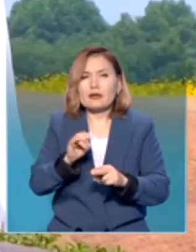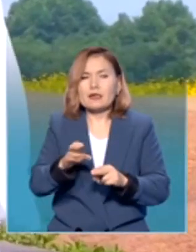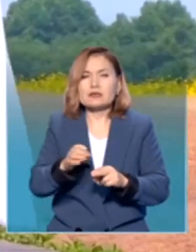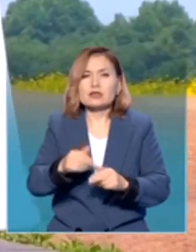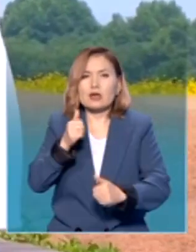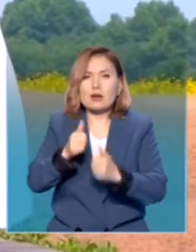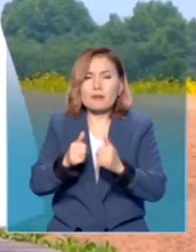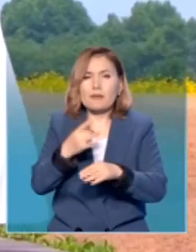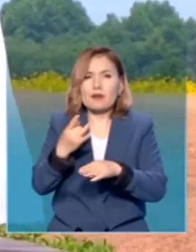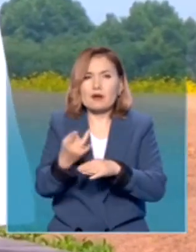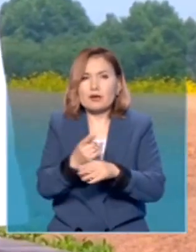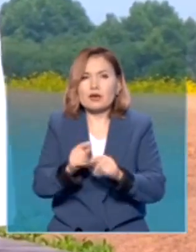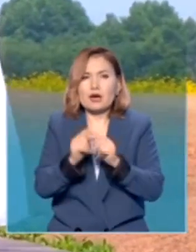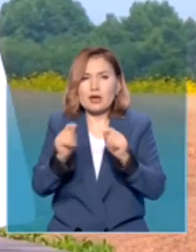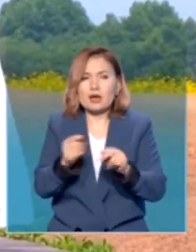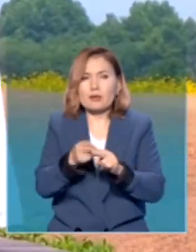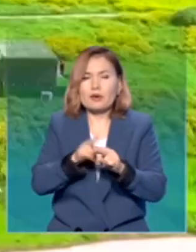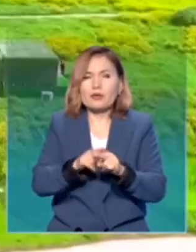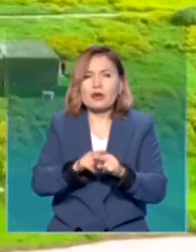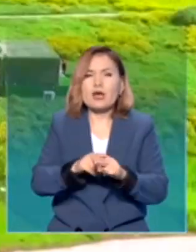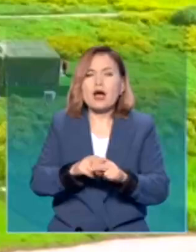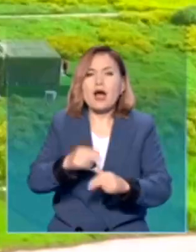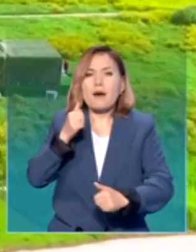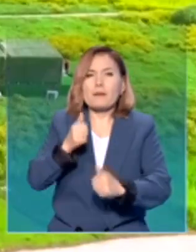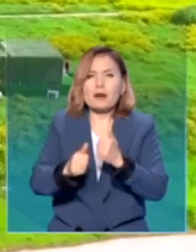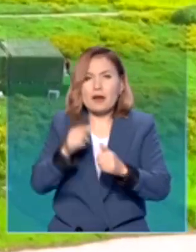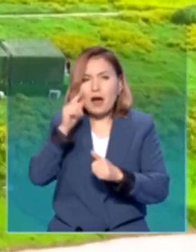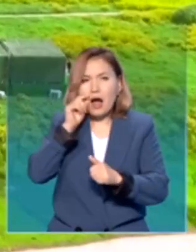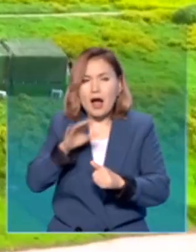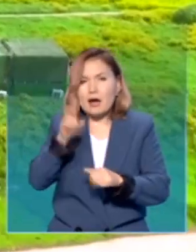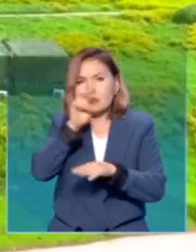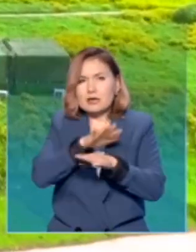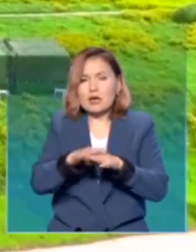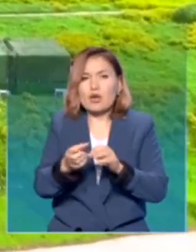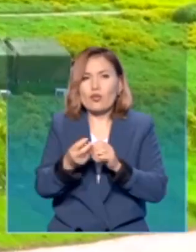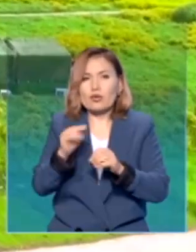жарыстары бірінші рет өткелі тұр. Құрлықтық бәсекеге Азия елдерінен